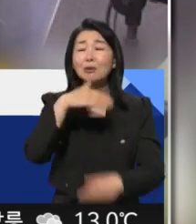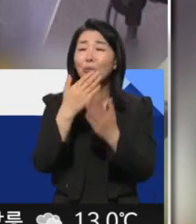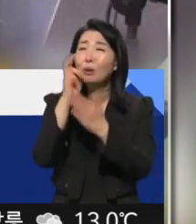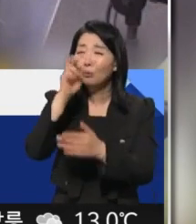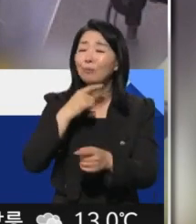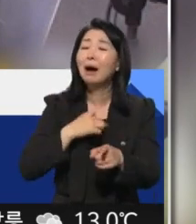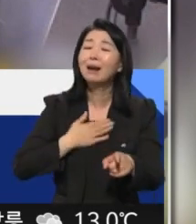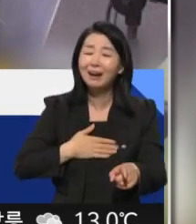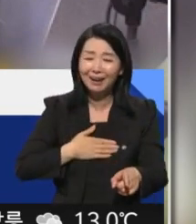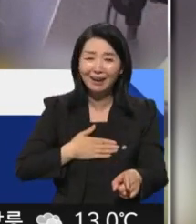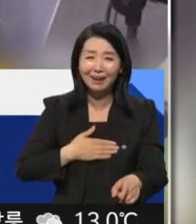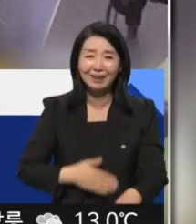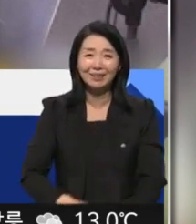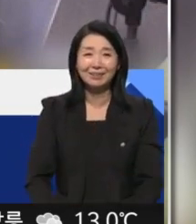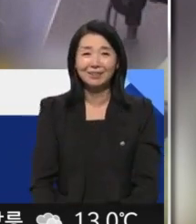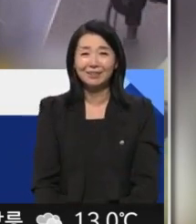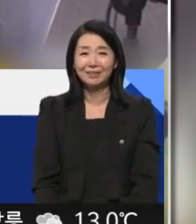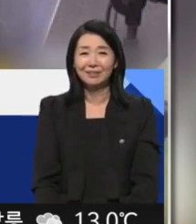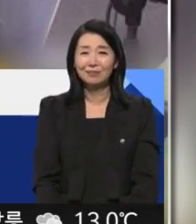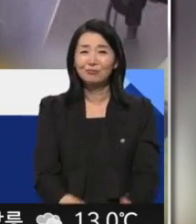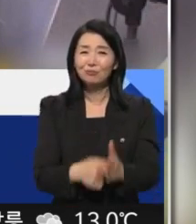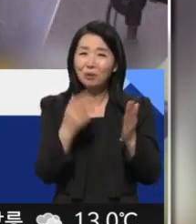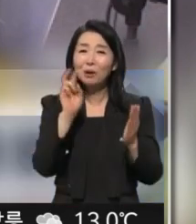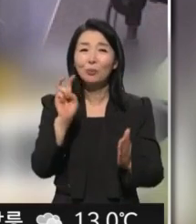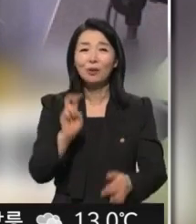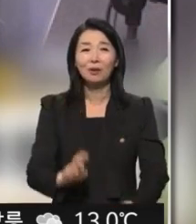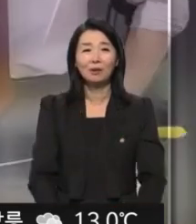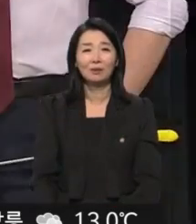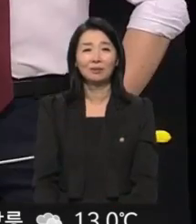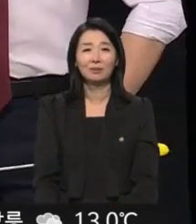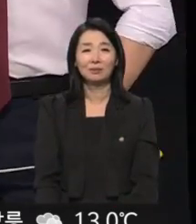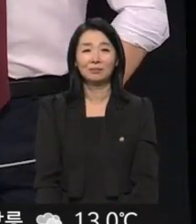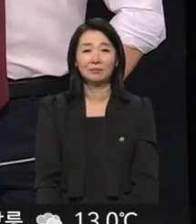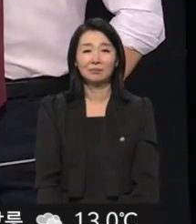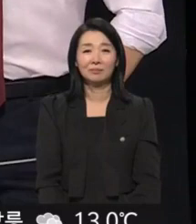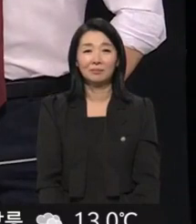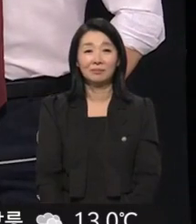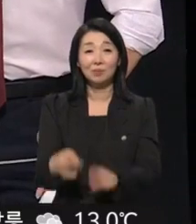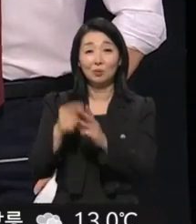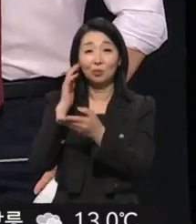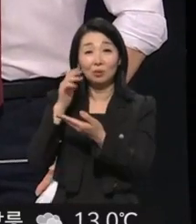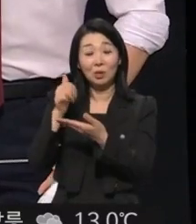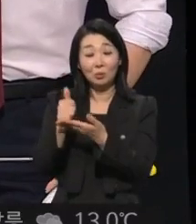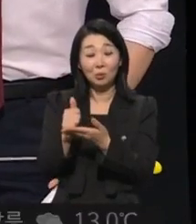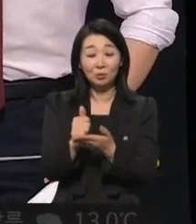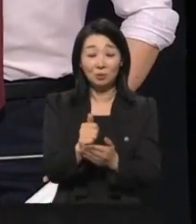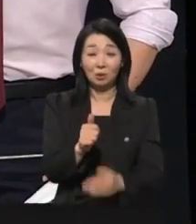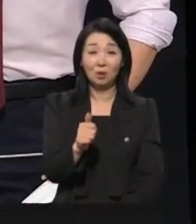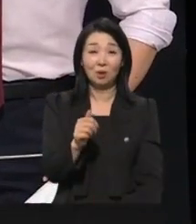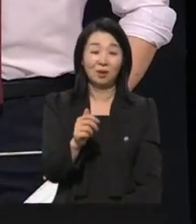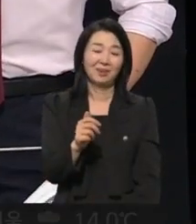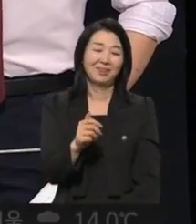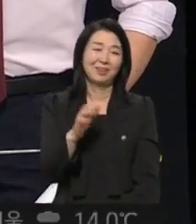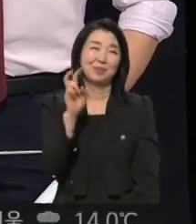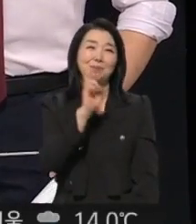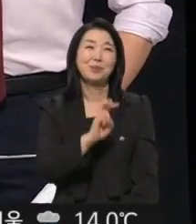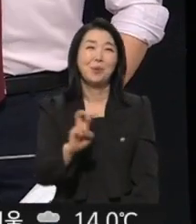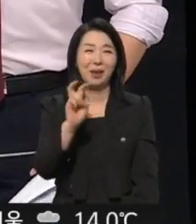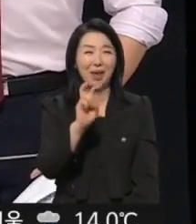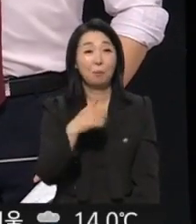불렀어요. 그렇게 유행이 있단 말이에요. 윤 대통령, 이미자의 동백 아가씨는